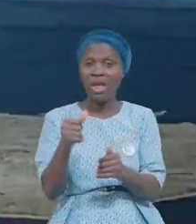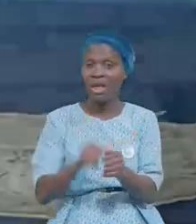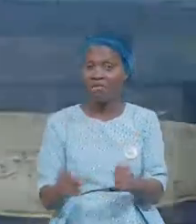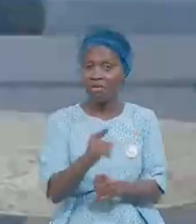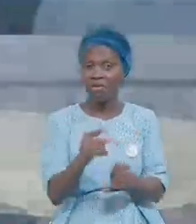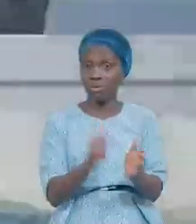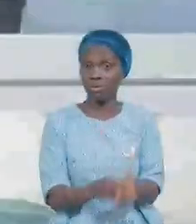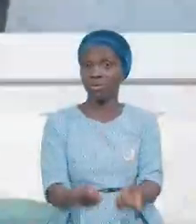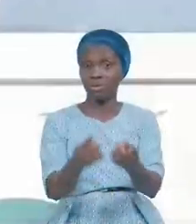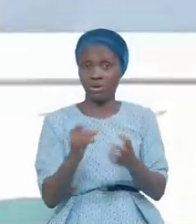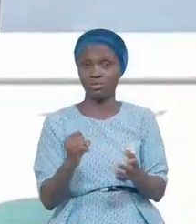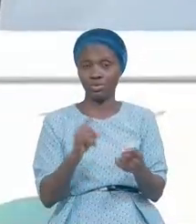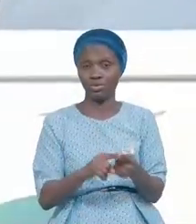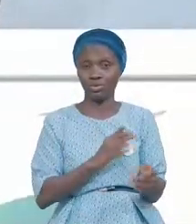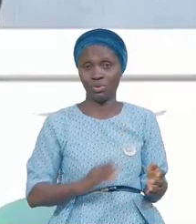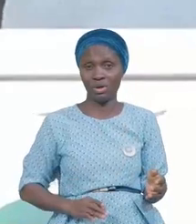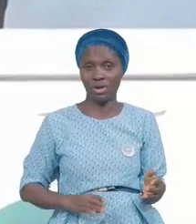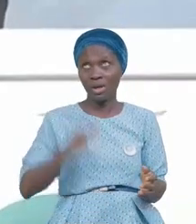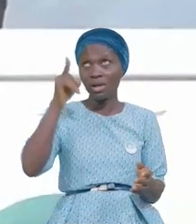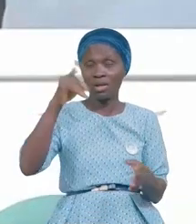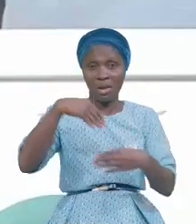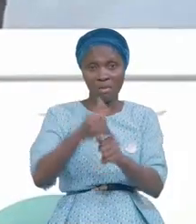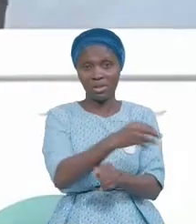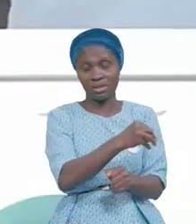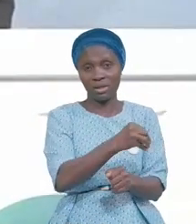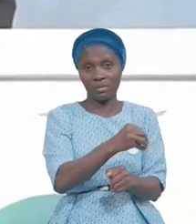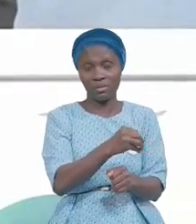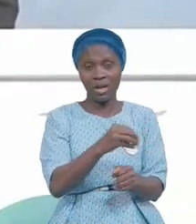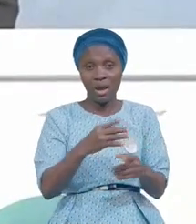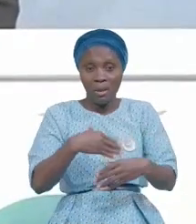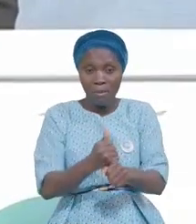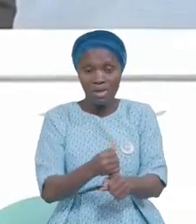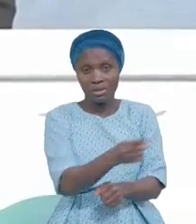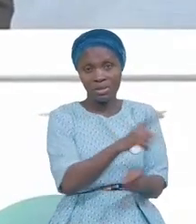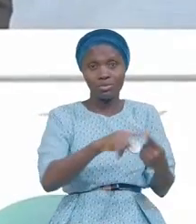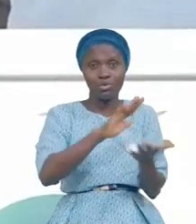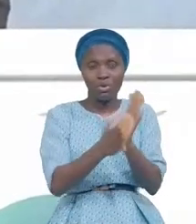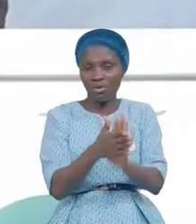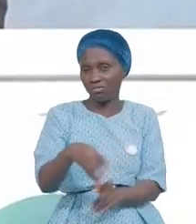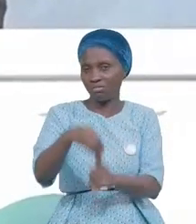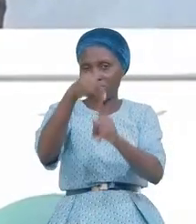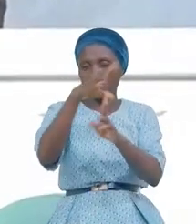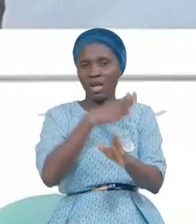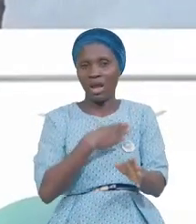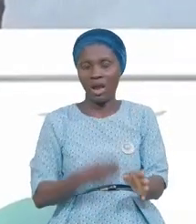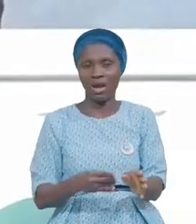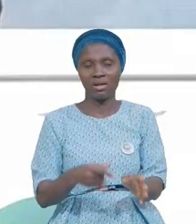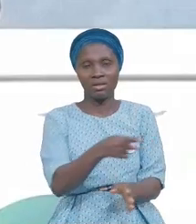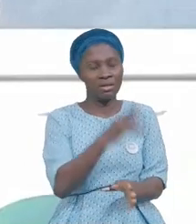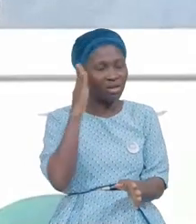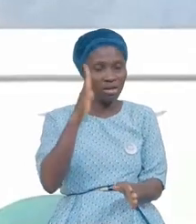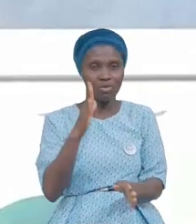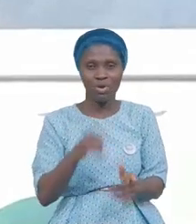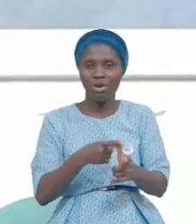Quiconque vient à Christ, il est rendu si particulier. Il court avec la force qu'il n'avait jamais